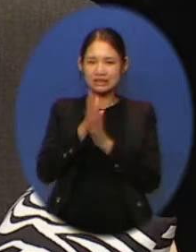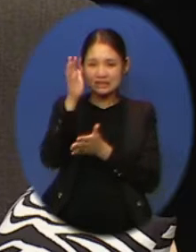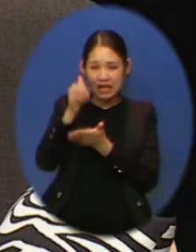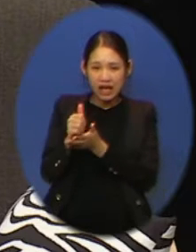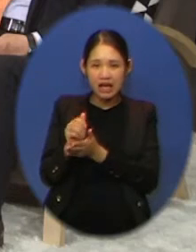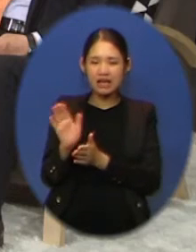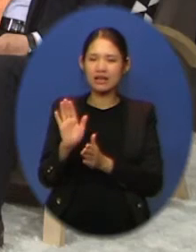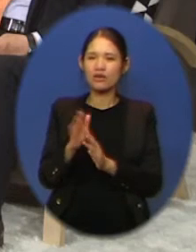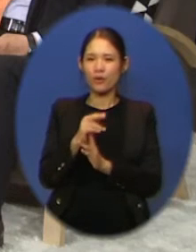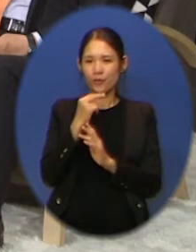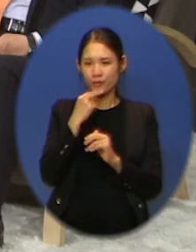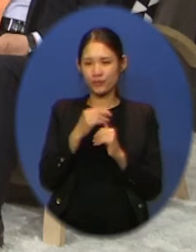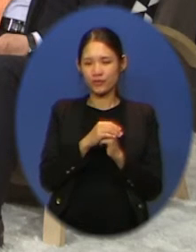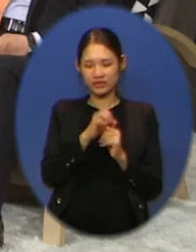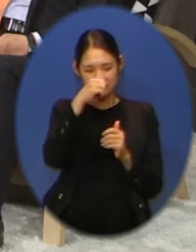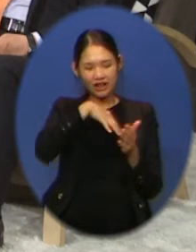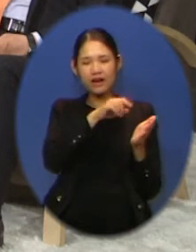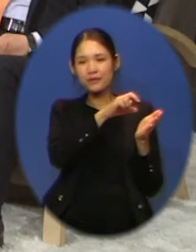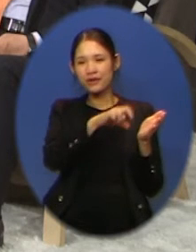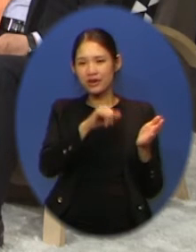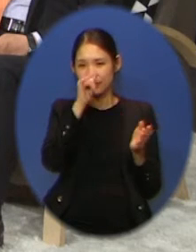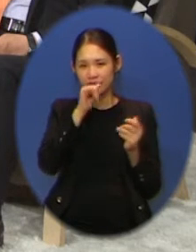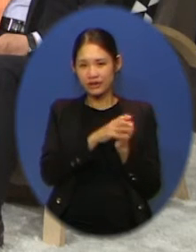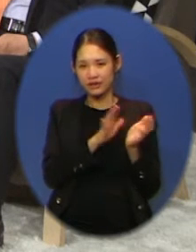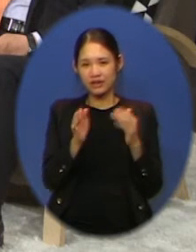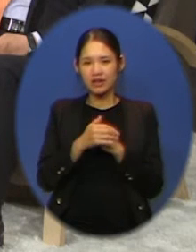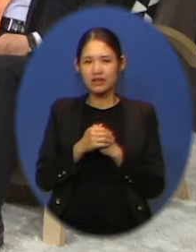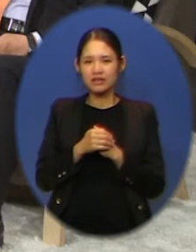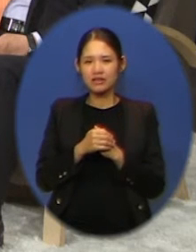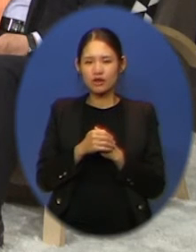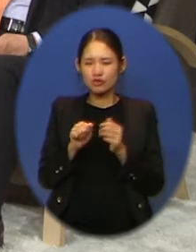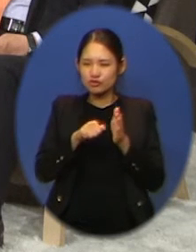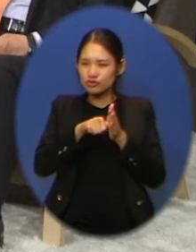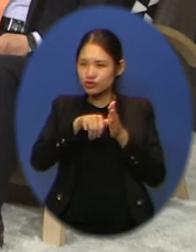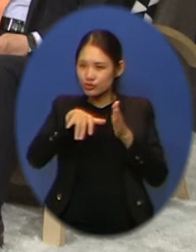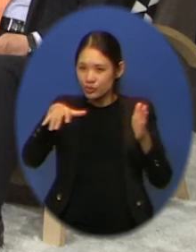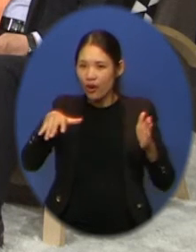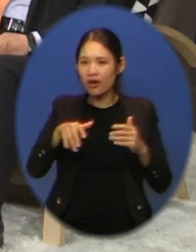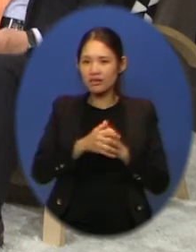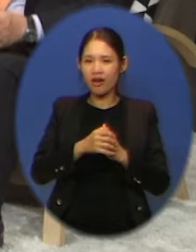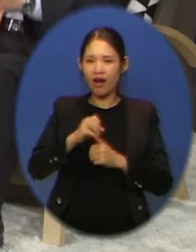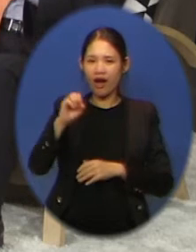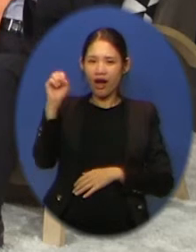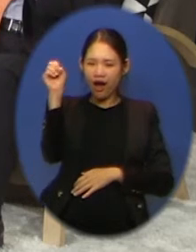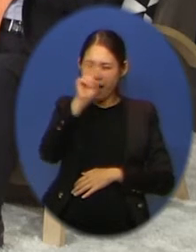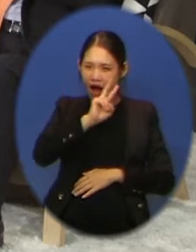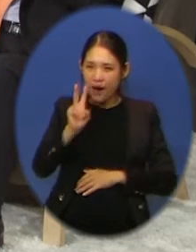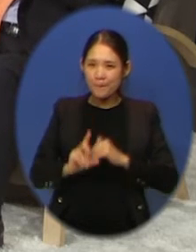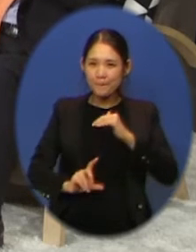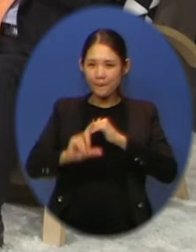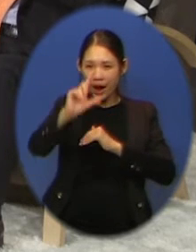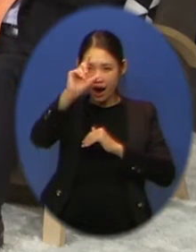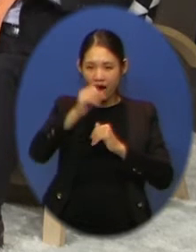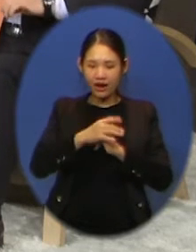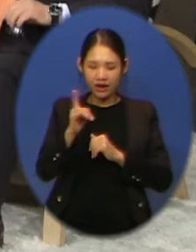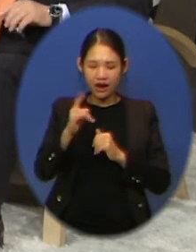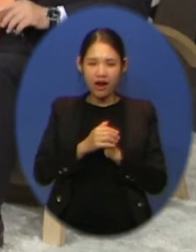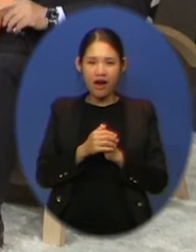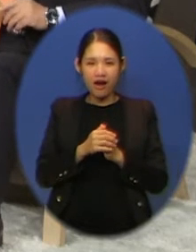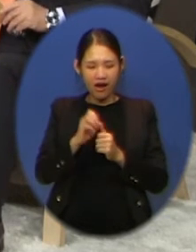건데 그게 히트가 갖고 하루아침에 3등으로 올라갔어요. 그 5%가 이제 몇 프로가 됐죠? 5%가